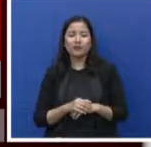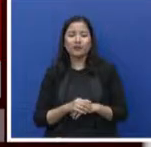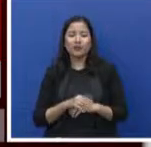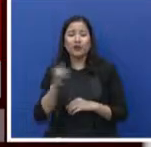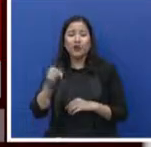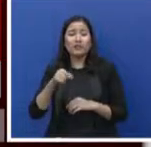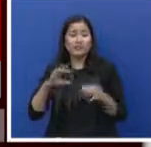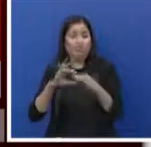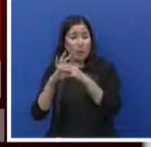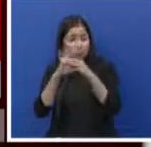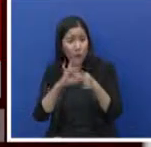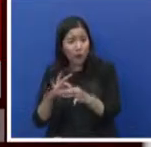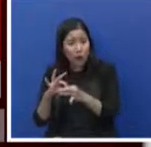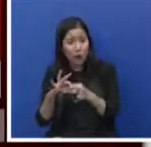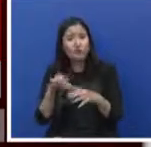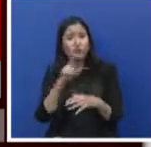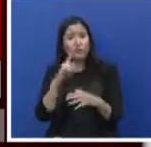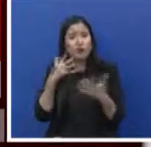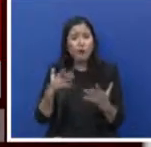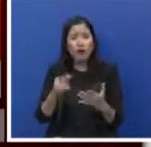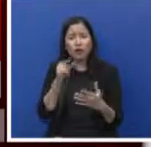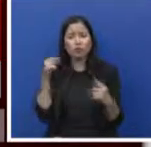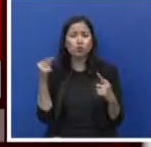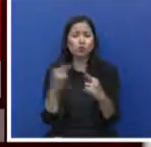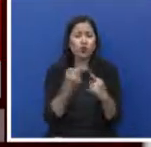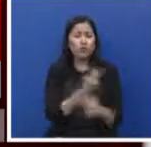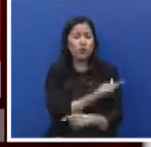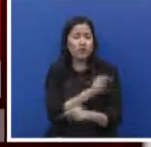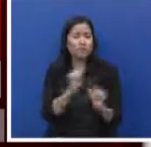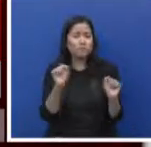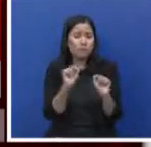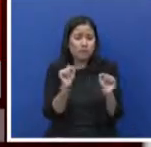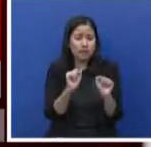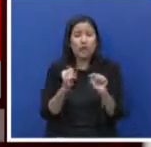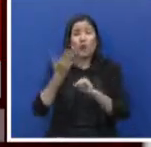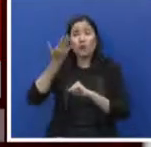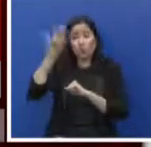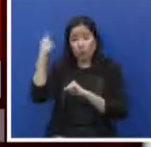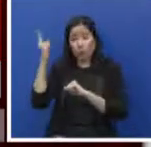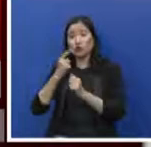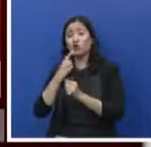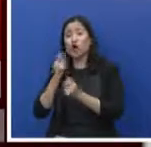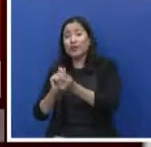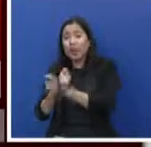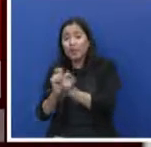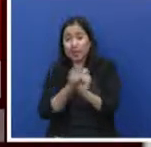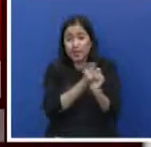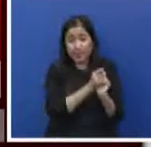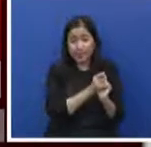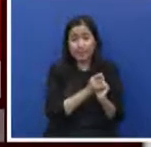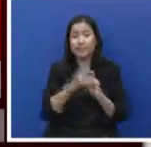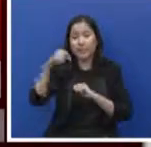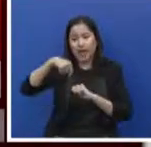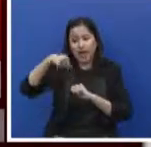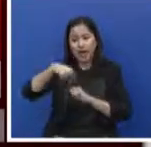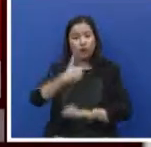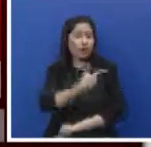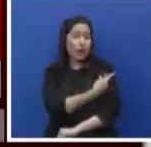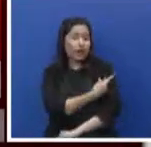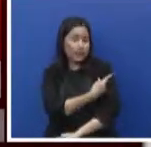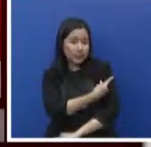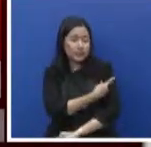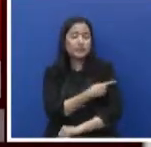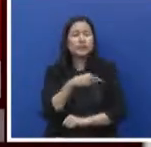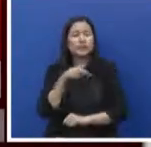dari kerjasama ini untuk mempercepat vaksinasi? Kalau dulu kan untuk tes ya, tes deteksi COVID-19. Kalau sekarang